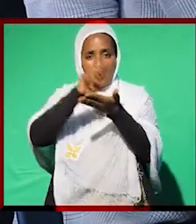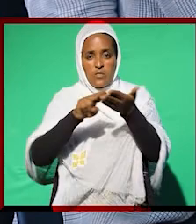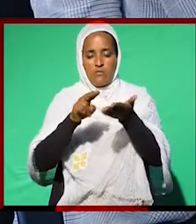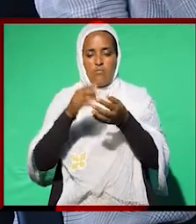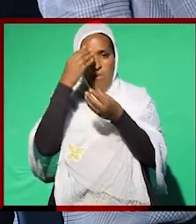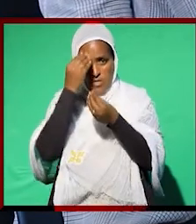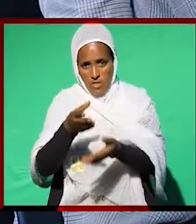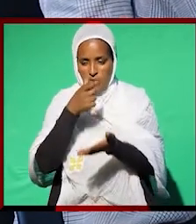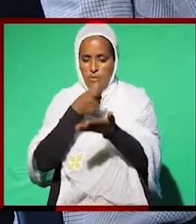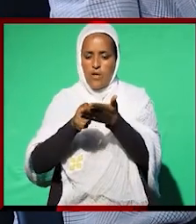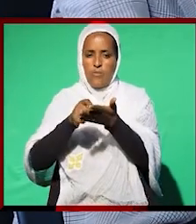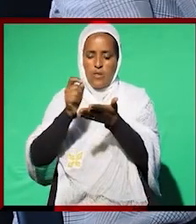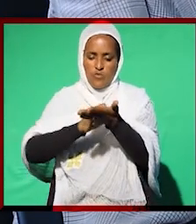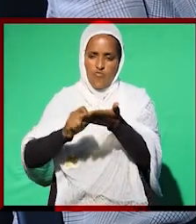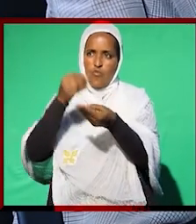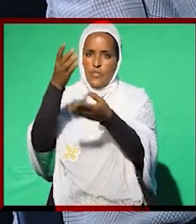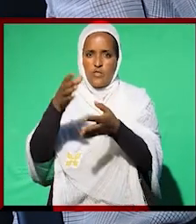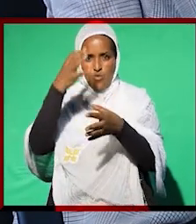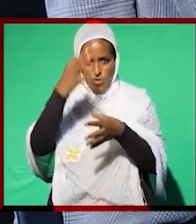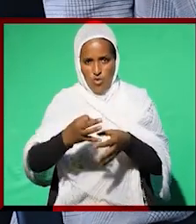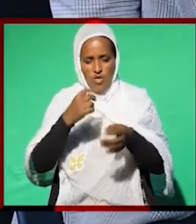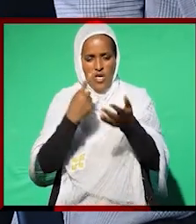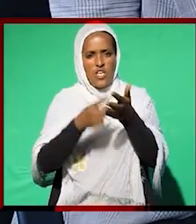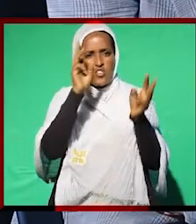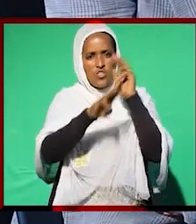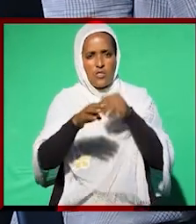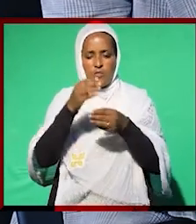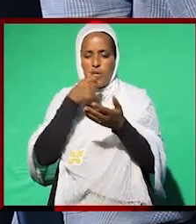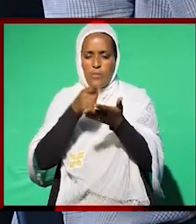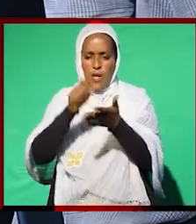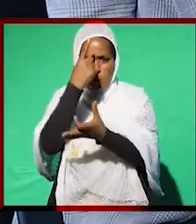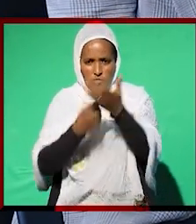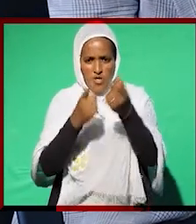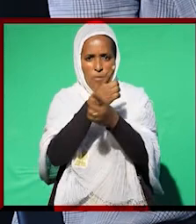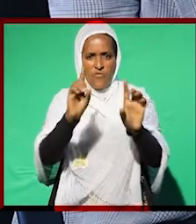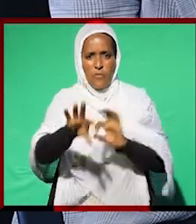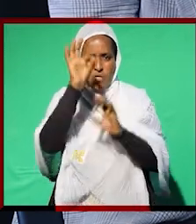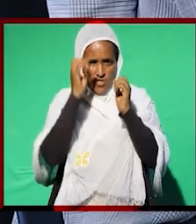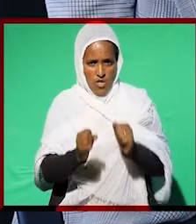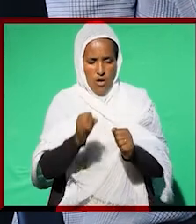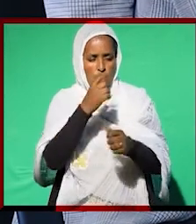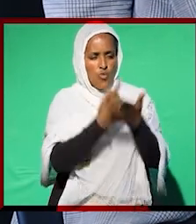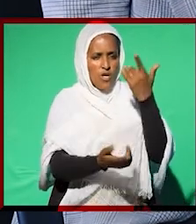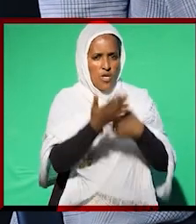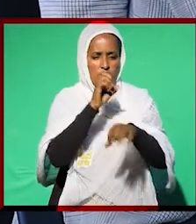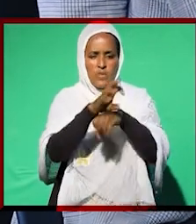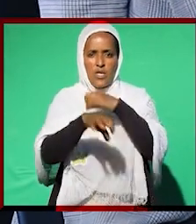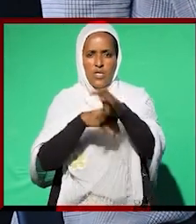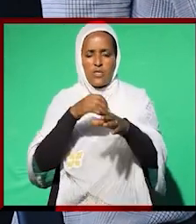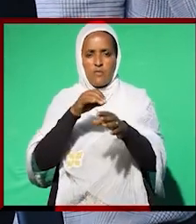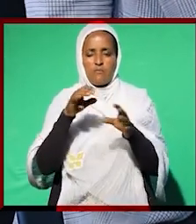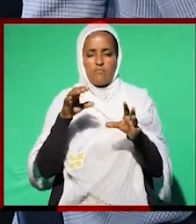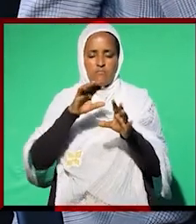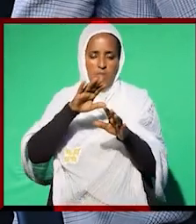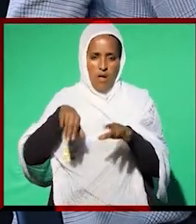ተቋማቱ ማሳሰቢያ ደብዳቤ መጻፍ ነው የወሰነው። ይህ ችግር በማሳሰቢያ ብቻ ይፈታል ወይ? ከዚህ የተለየ ውይይትና ምክክር አይጠይቅም